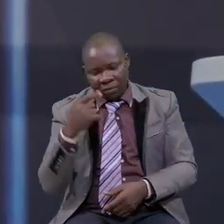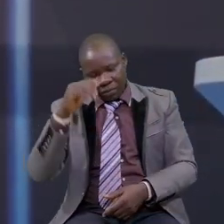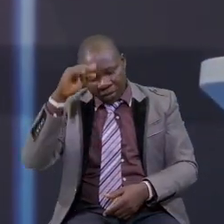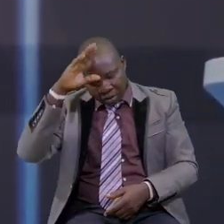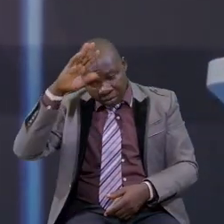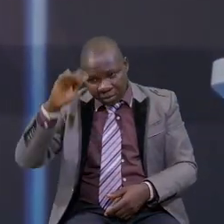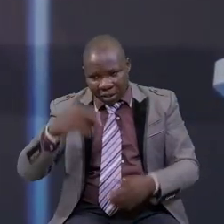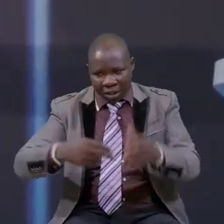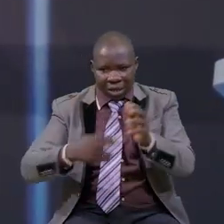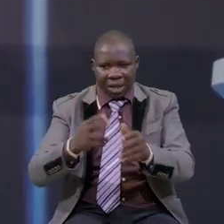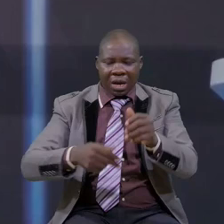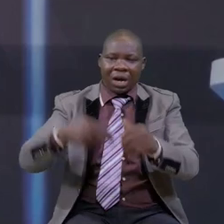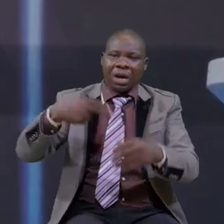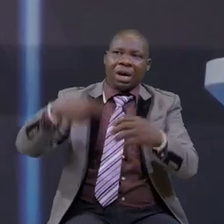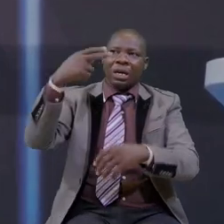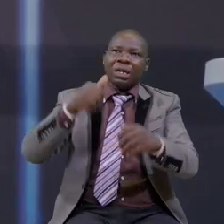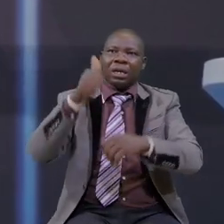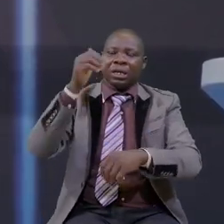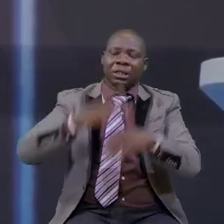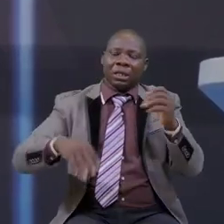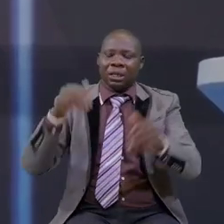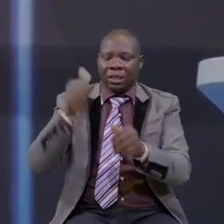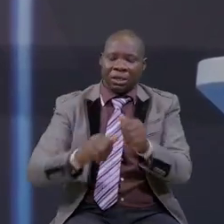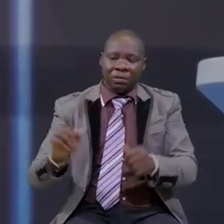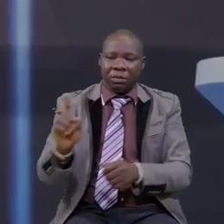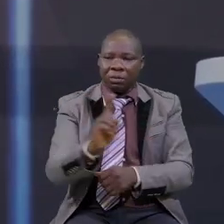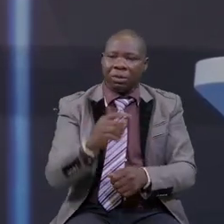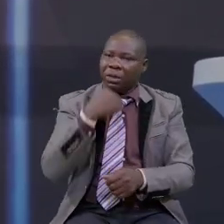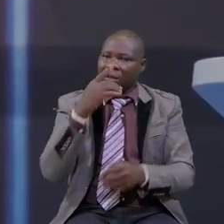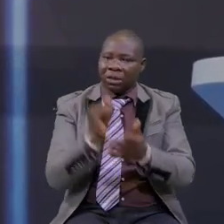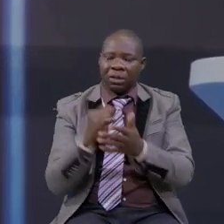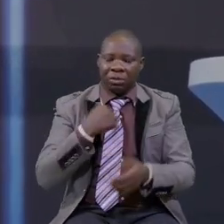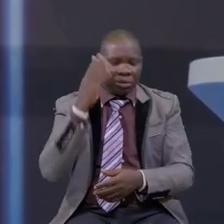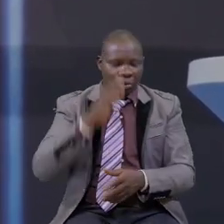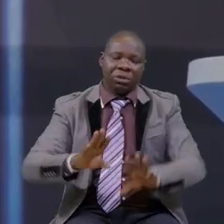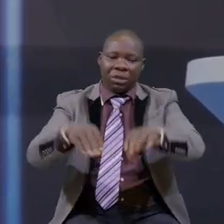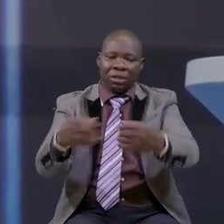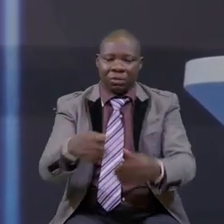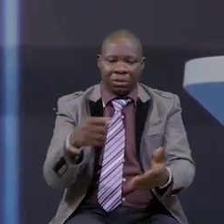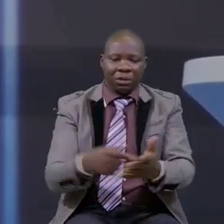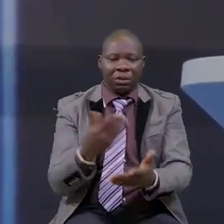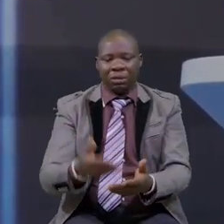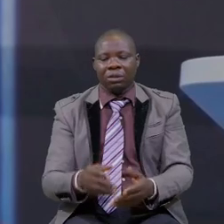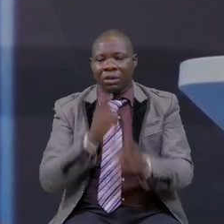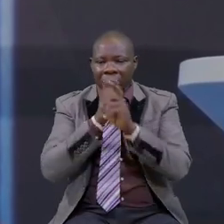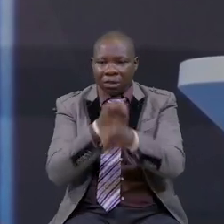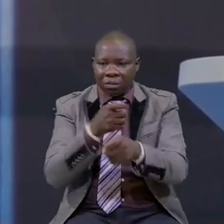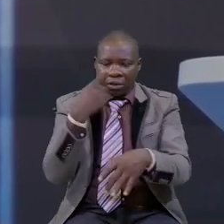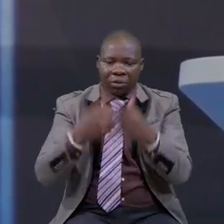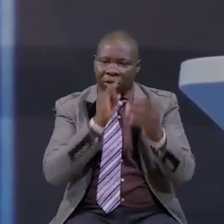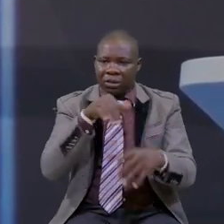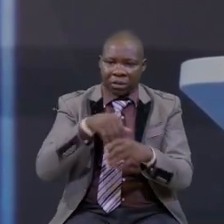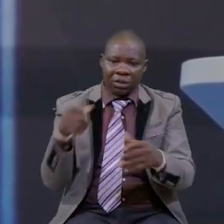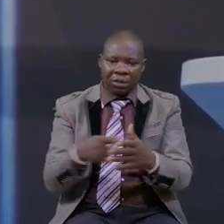l'homme qui est plus grand que nous, qui est plus grand que nous tous, a dit de te donner ceci. C'est quoi ce qu'il y a dans